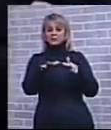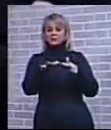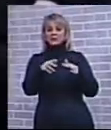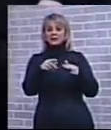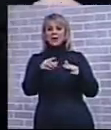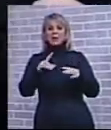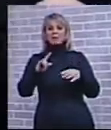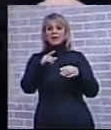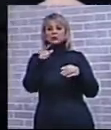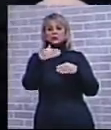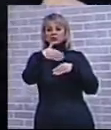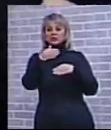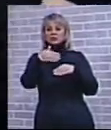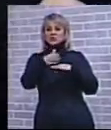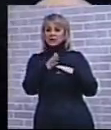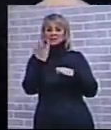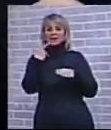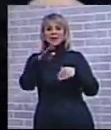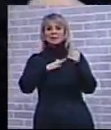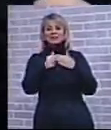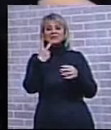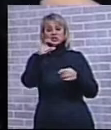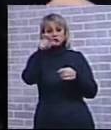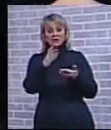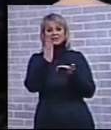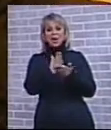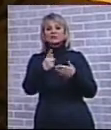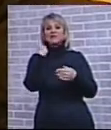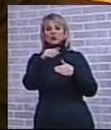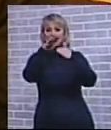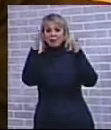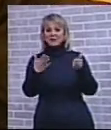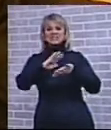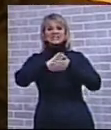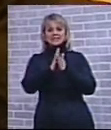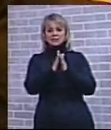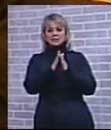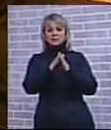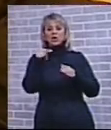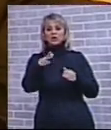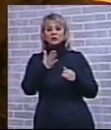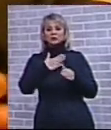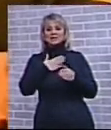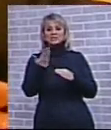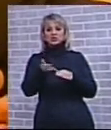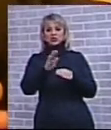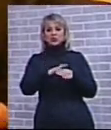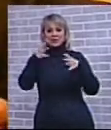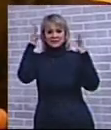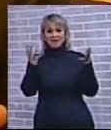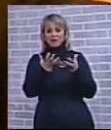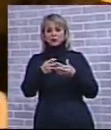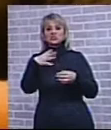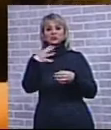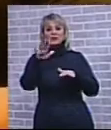Невесомость, полетную часть, когда практически два человека находятся в одном аппарате, очень тесном. И у нас тяжелые скафандры по